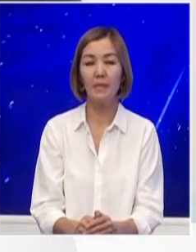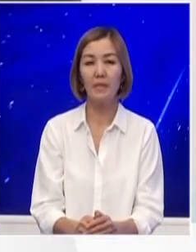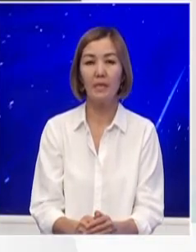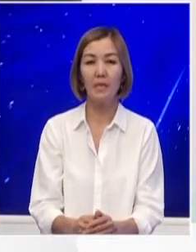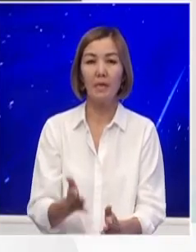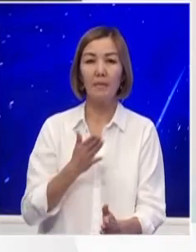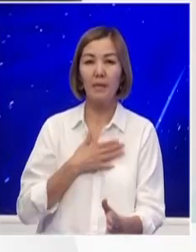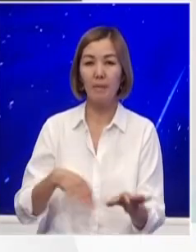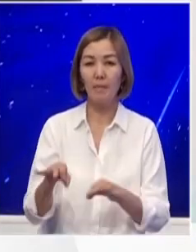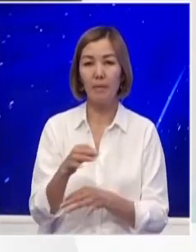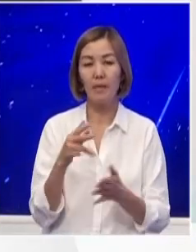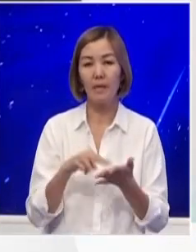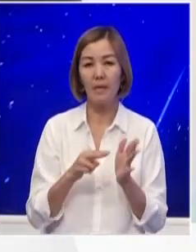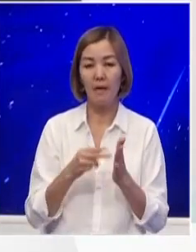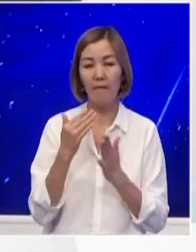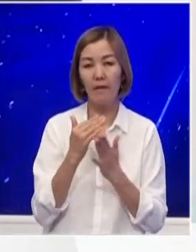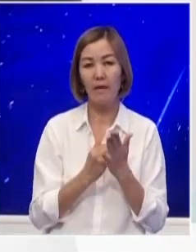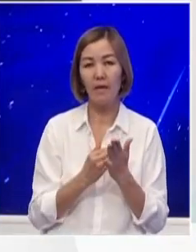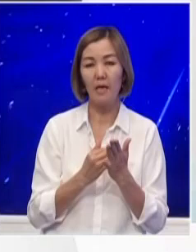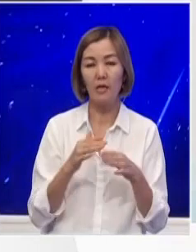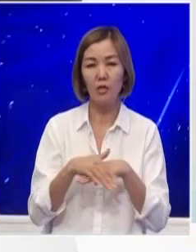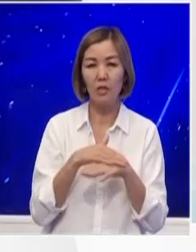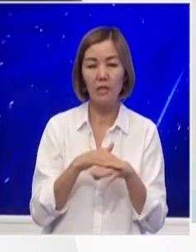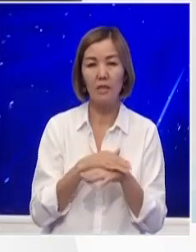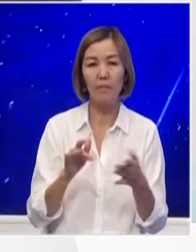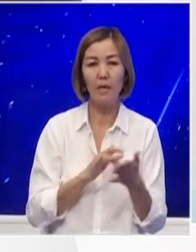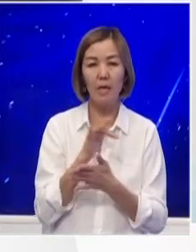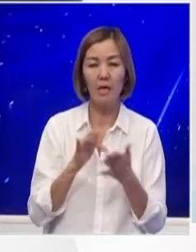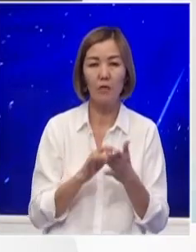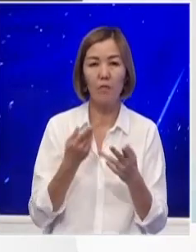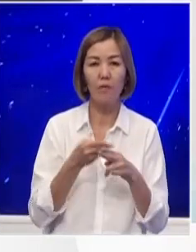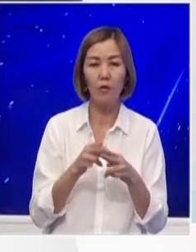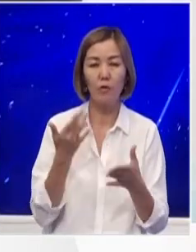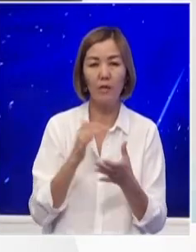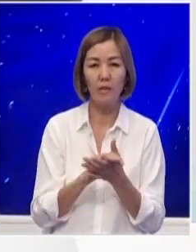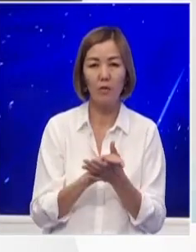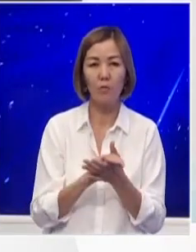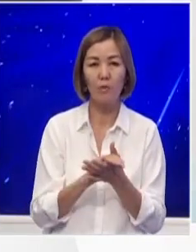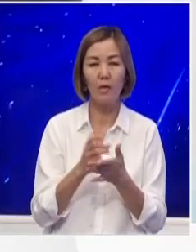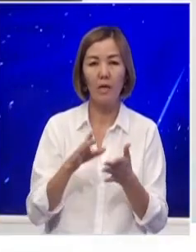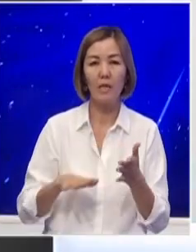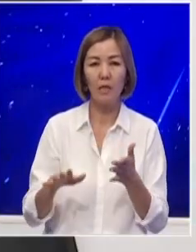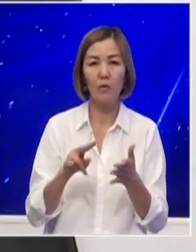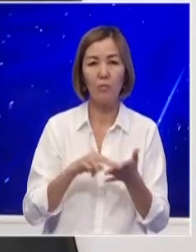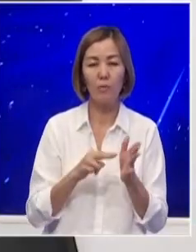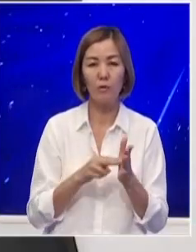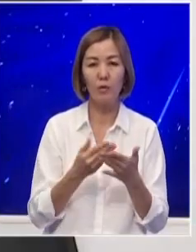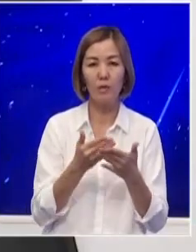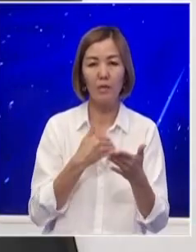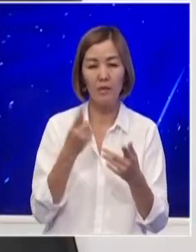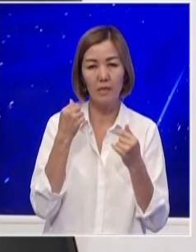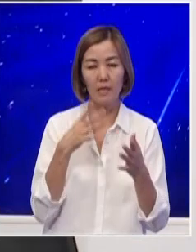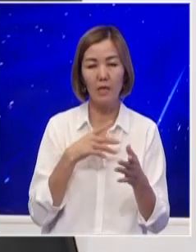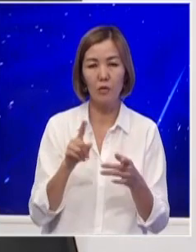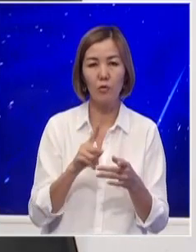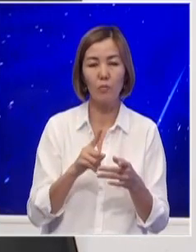Нами был разработан график встреч Аким области с жителями районов и городов, с которым мы ознакомили население региона. Ведь жители должны заранее знать о них,